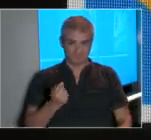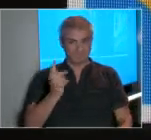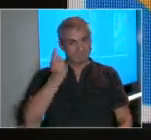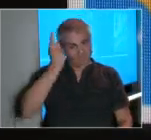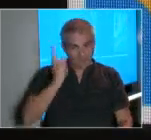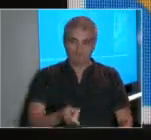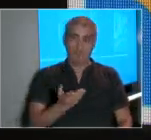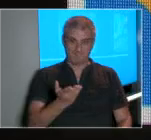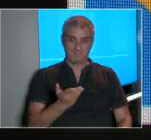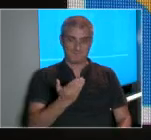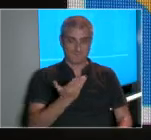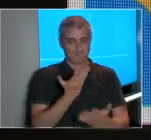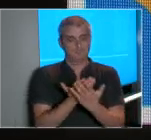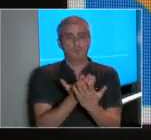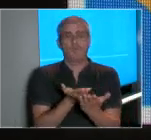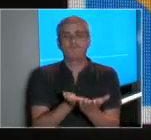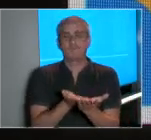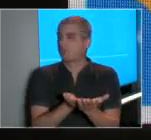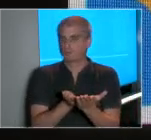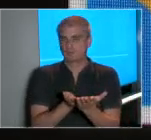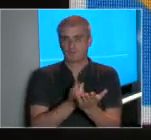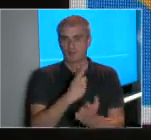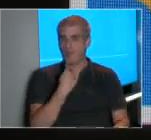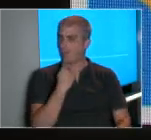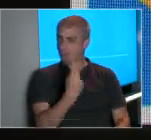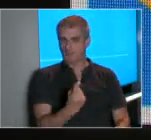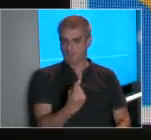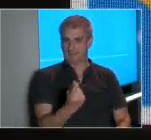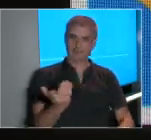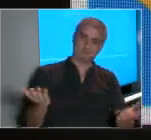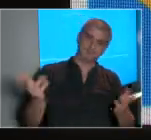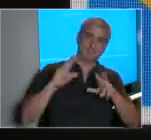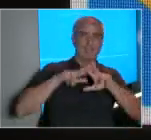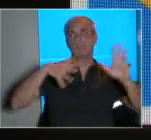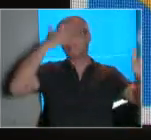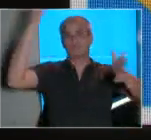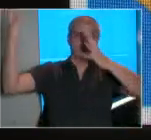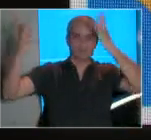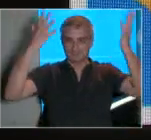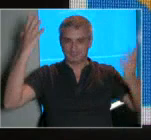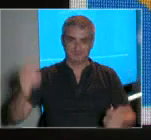החובה במקרים האלה להיצמד לעובדות, ולא לאמירה שהאמת נמצאת איפשהו שם באמצע.